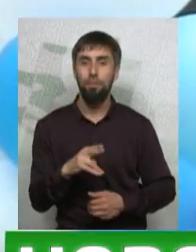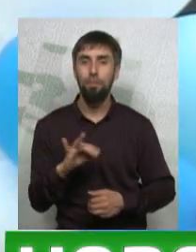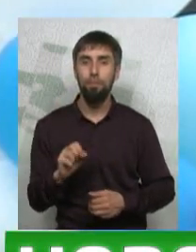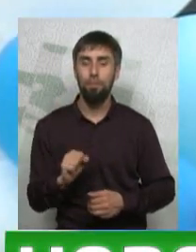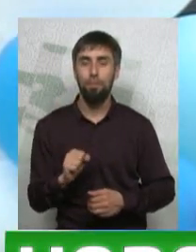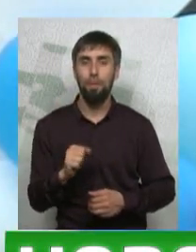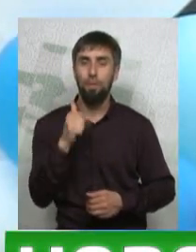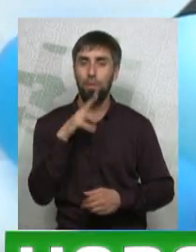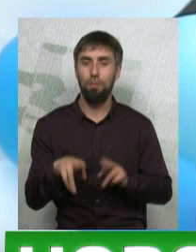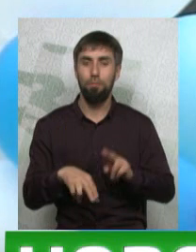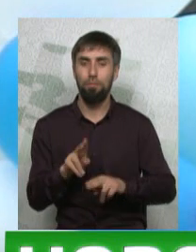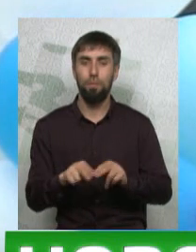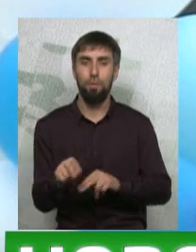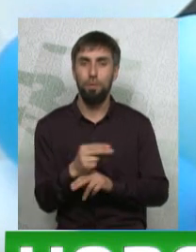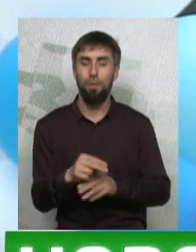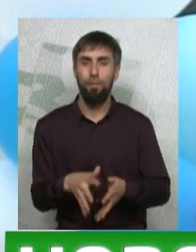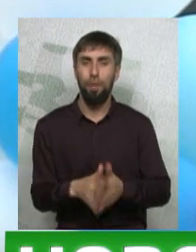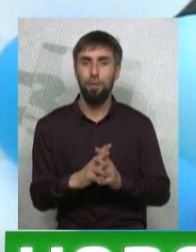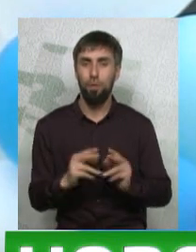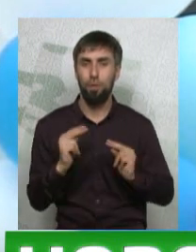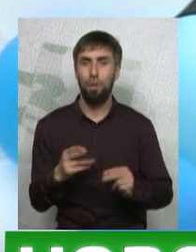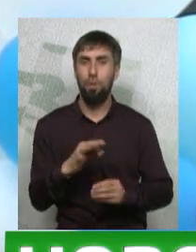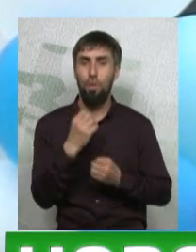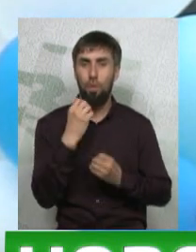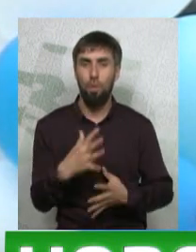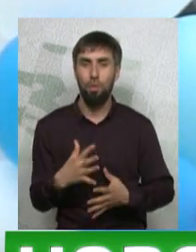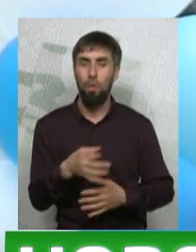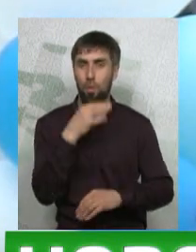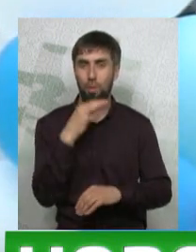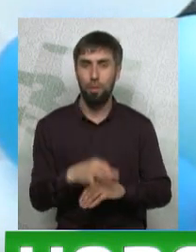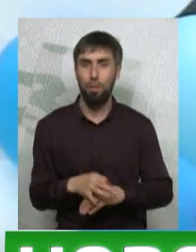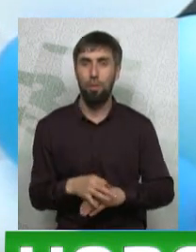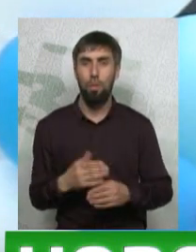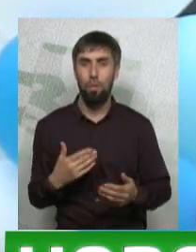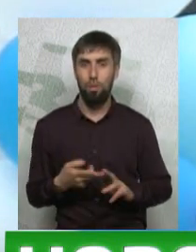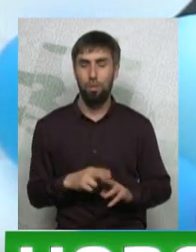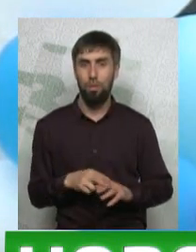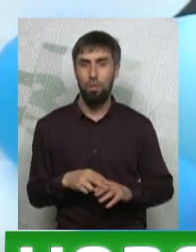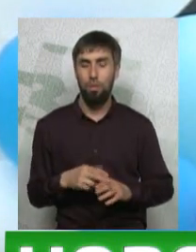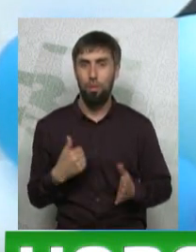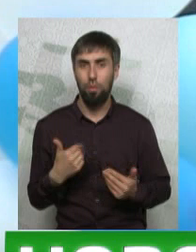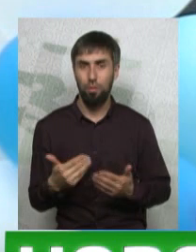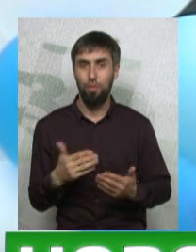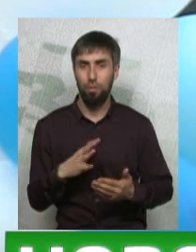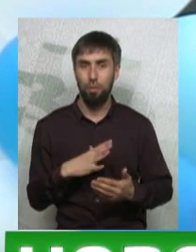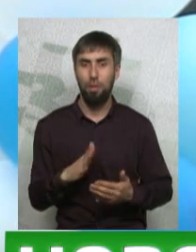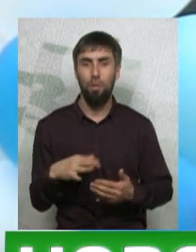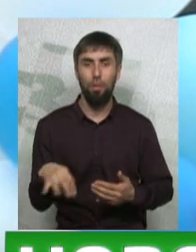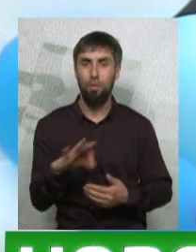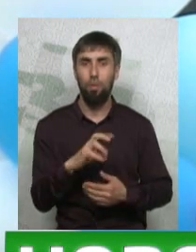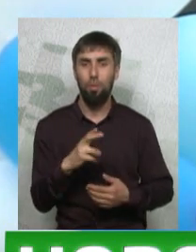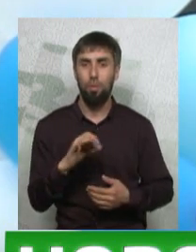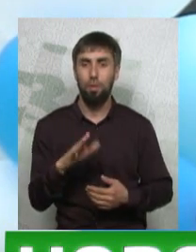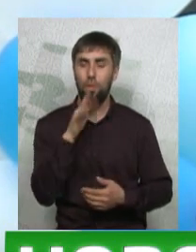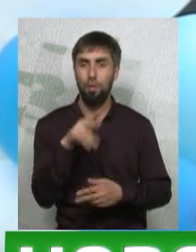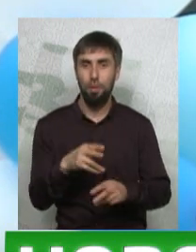который здесь честно, по-хорошему, ответственно отнесся ко всем объектам, которые